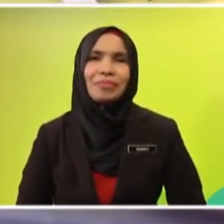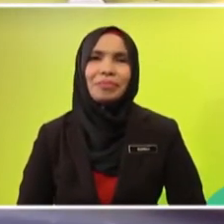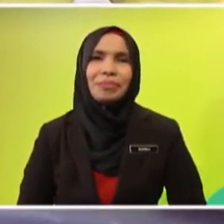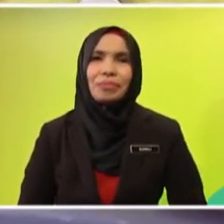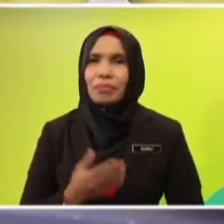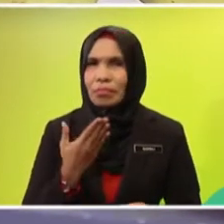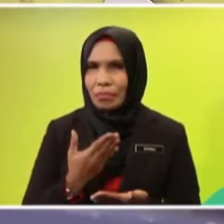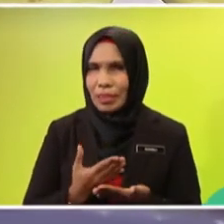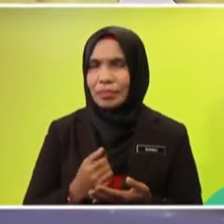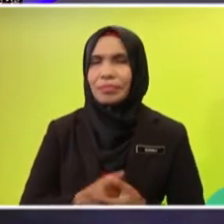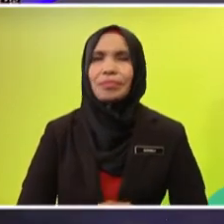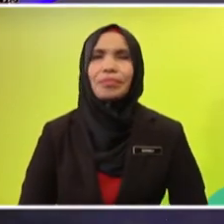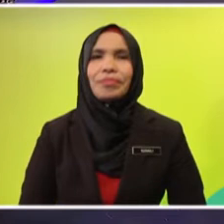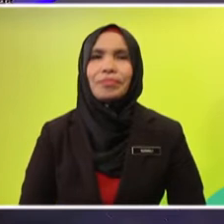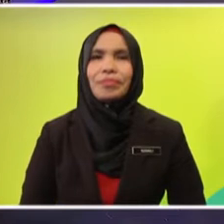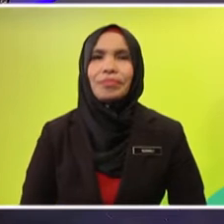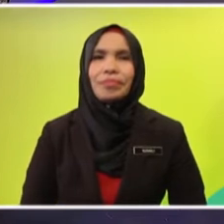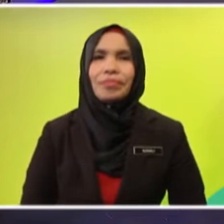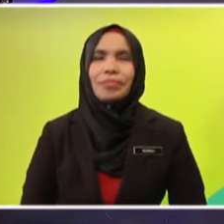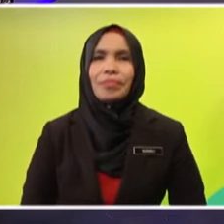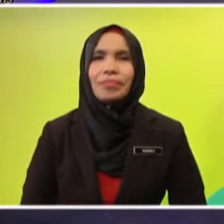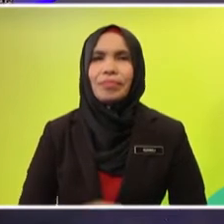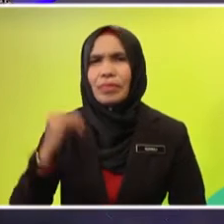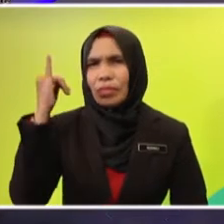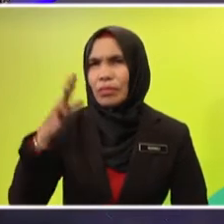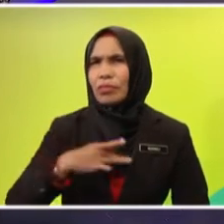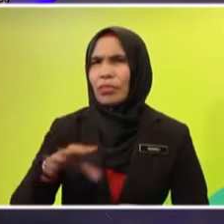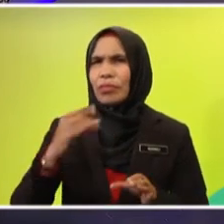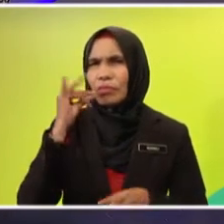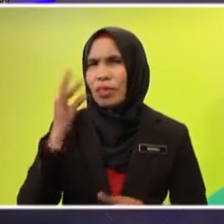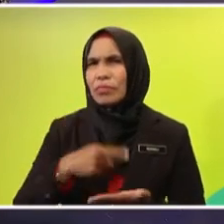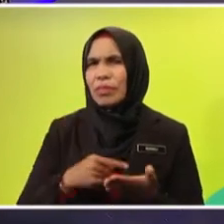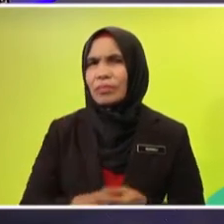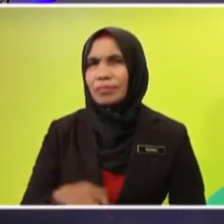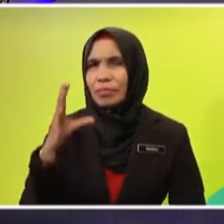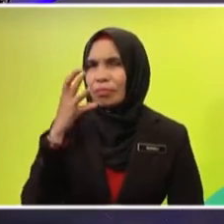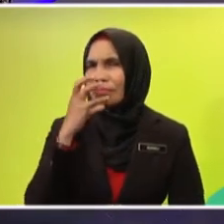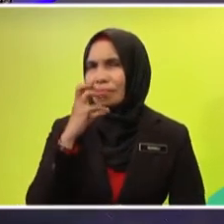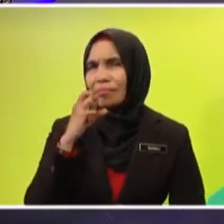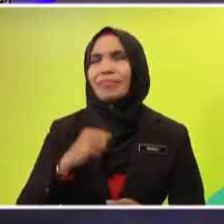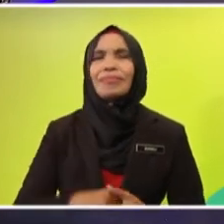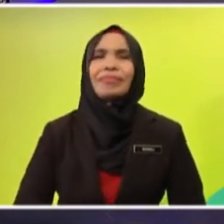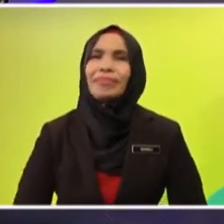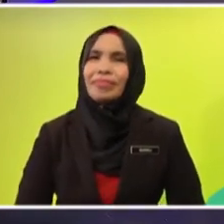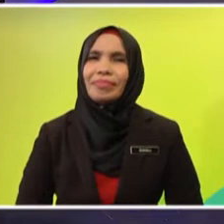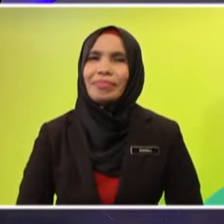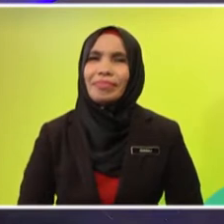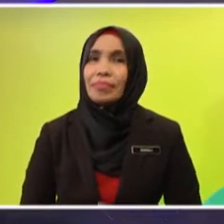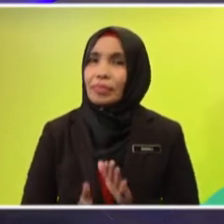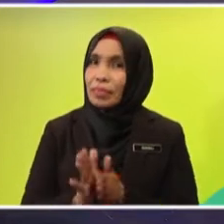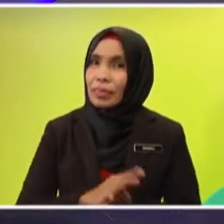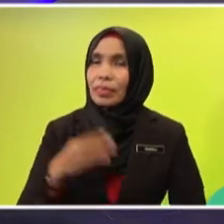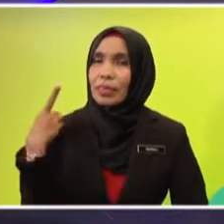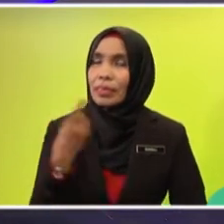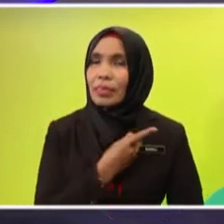Ivan sekarang nih ding suka buah Limau by Ivan jadi kita